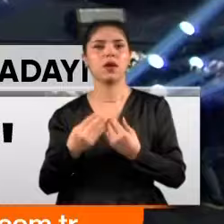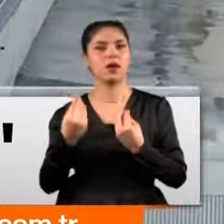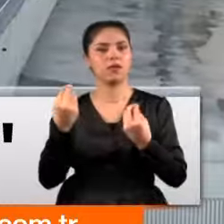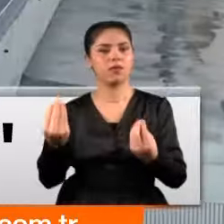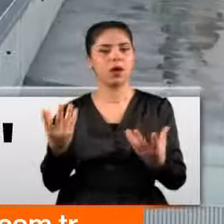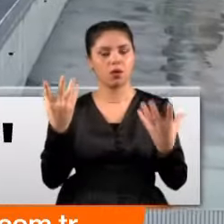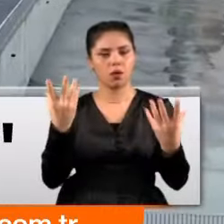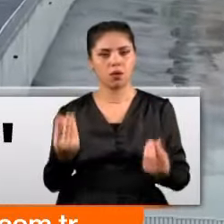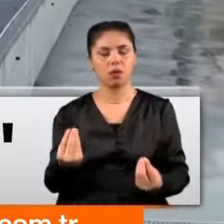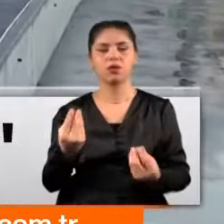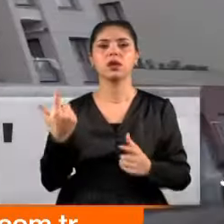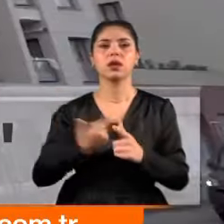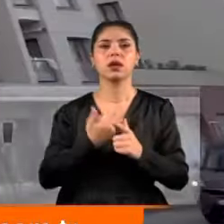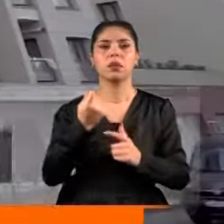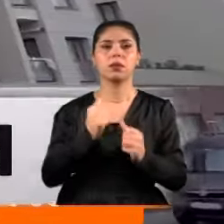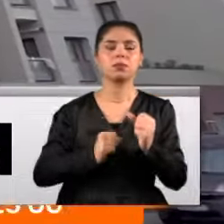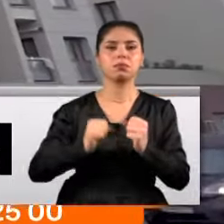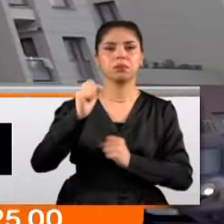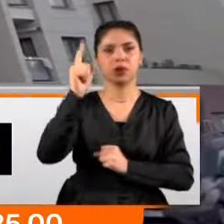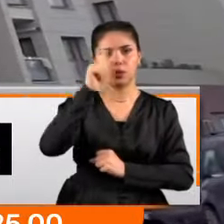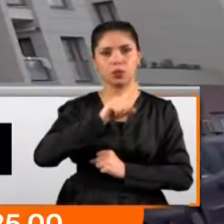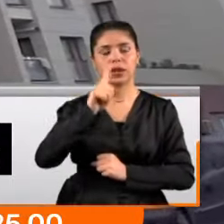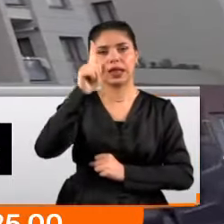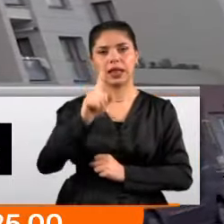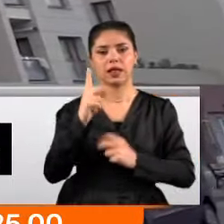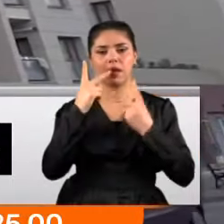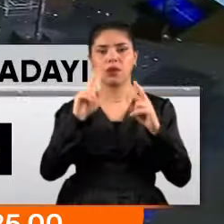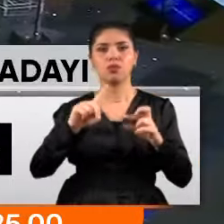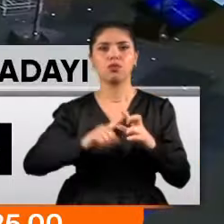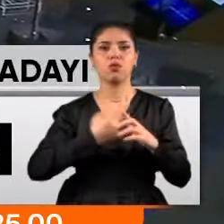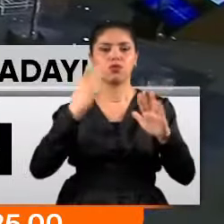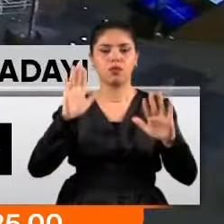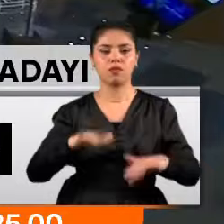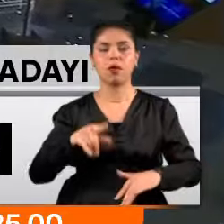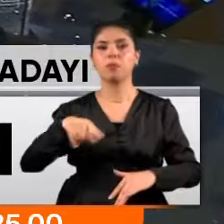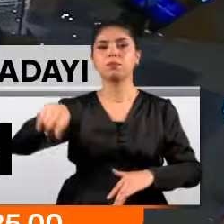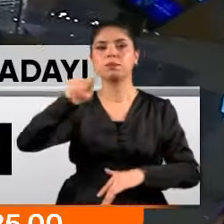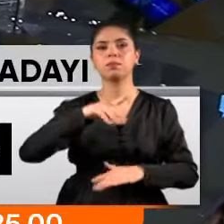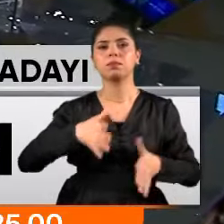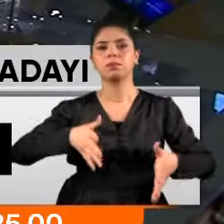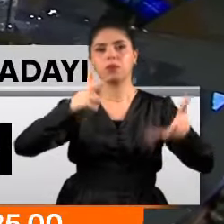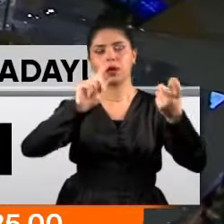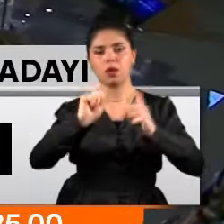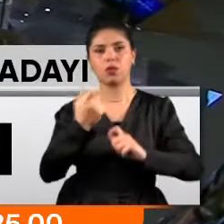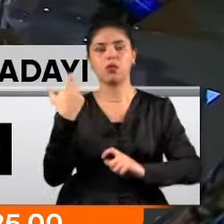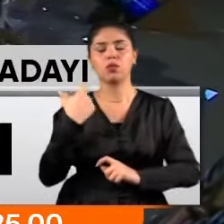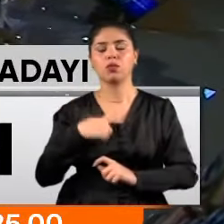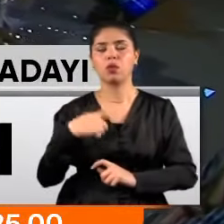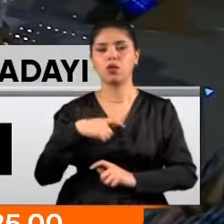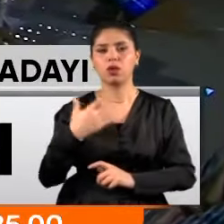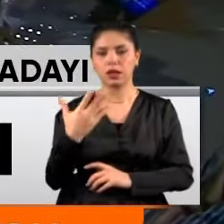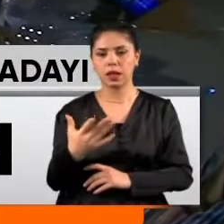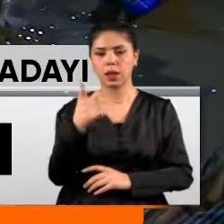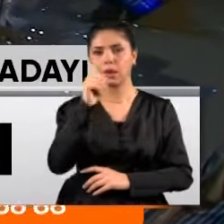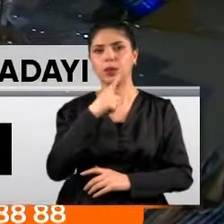vereceğiz. Artan kira fiyatları için de ilk kez açıkladığı projesi vardı. Kentsel dönüşüme özel 100